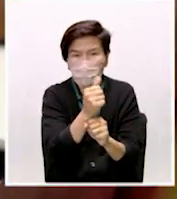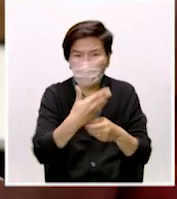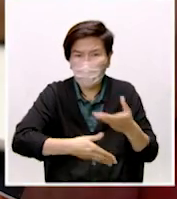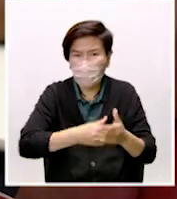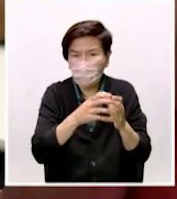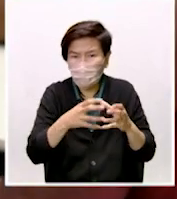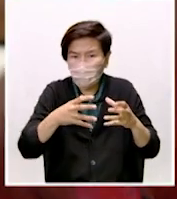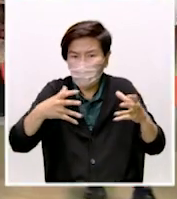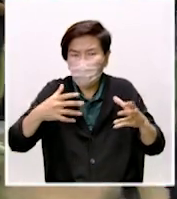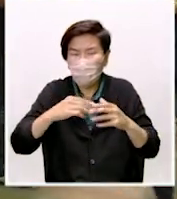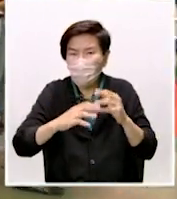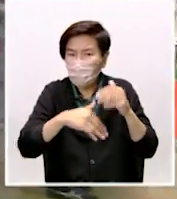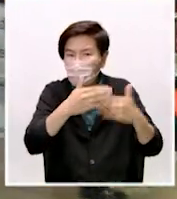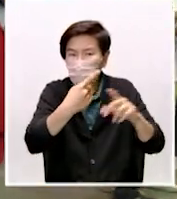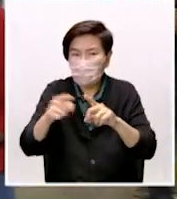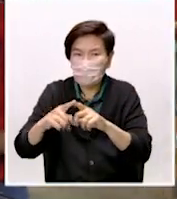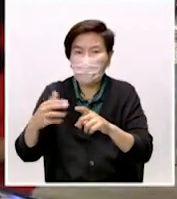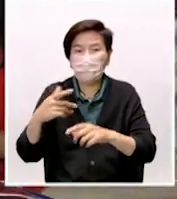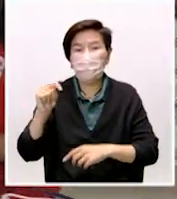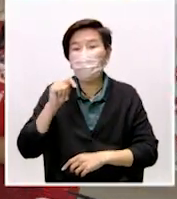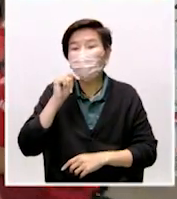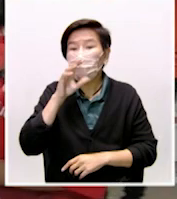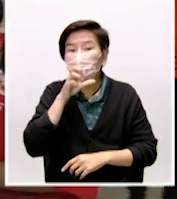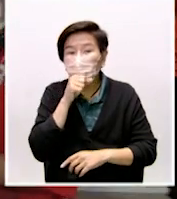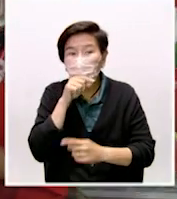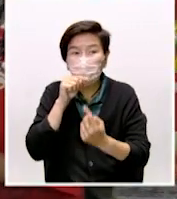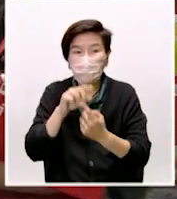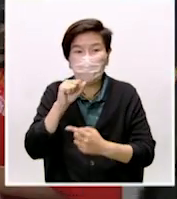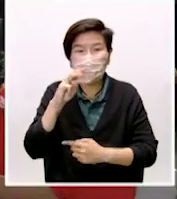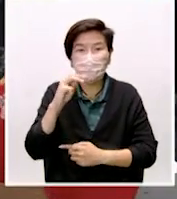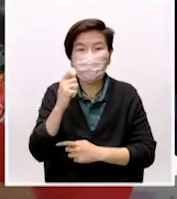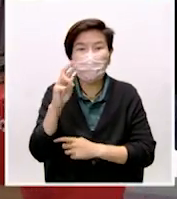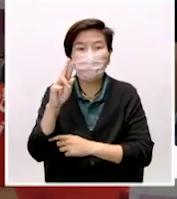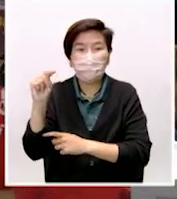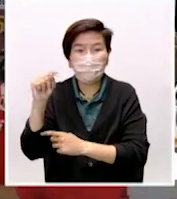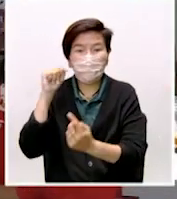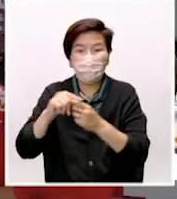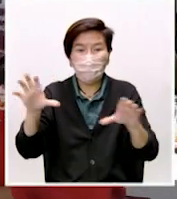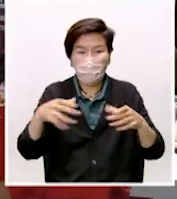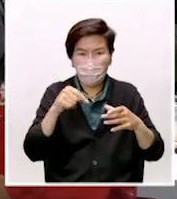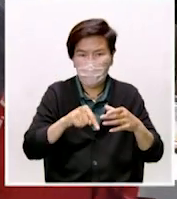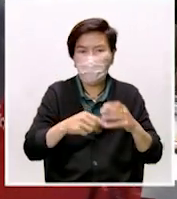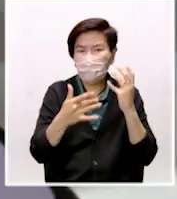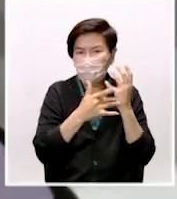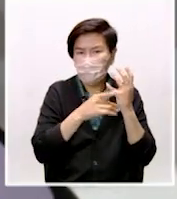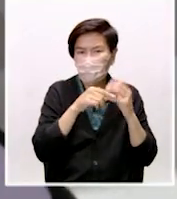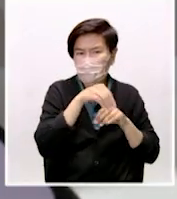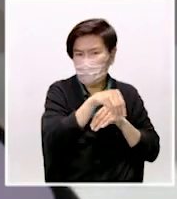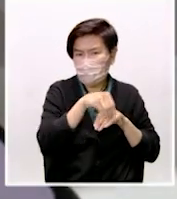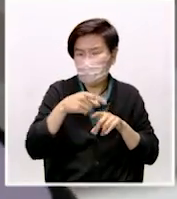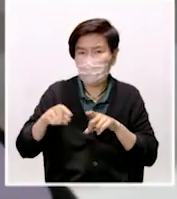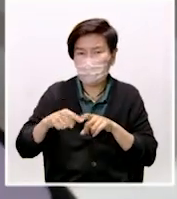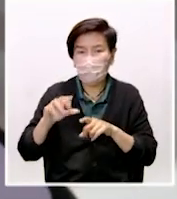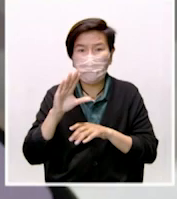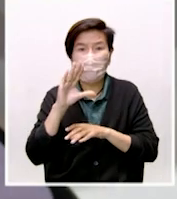ความสามารถอย่างต่อเนื่องโดยเฉพาะ True Smart Merchant ถือเป็นอีกหนึ่งความสำเร็จของกลุ่ม True ที่ดึงเทคโนโลยีเครือข่ายอัจฉริยะ